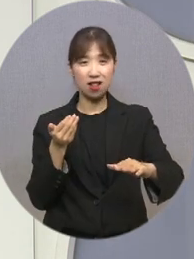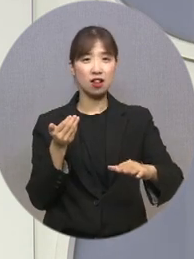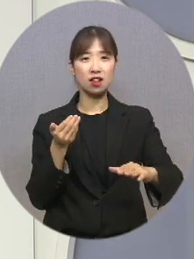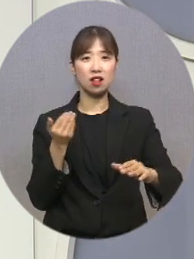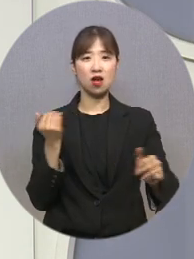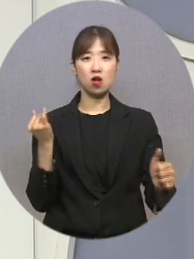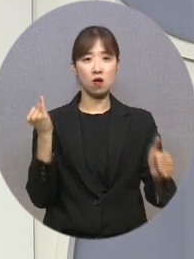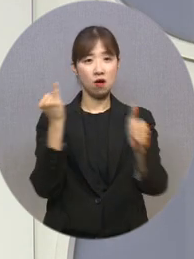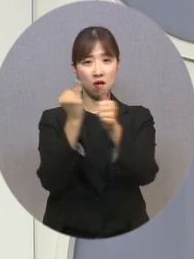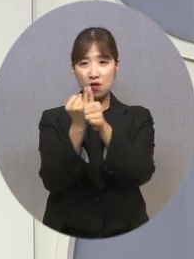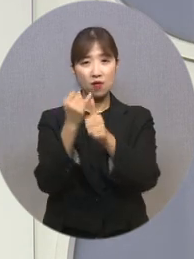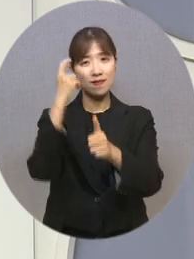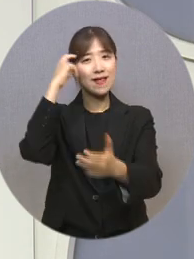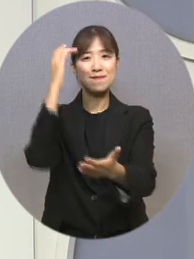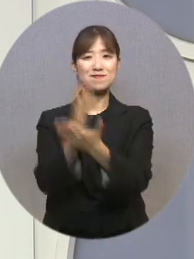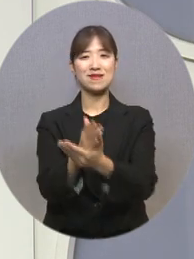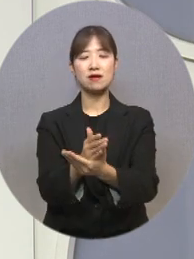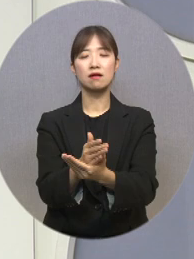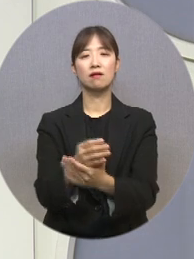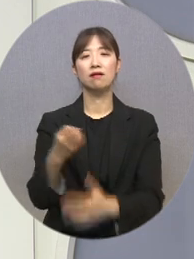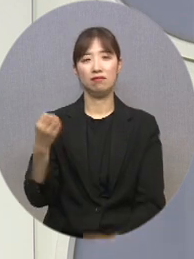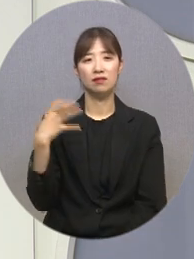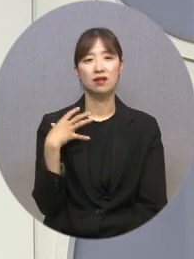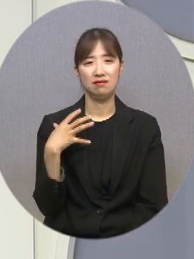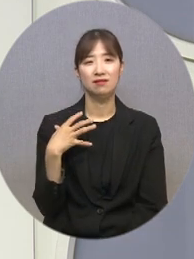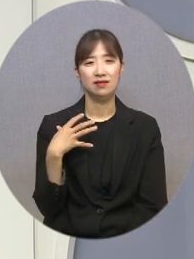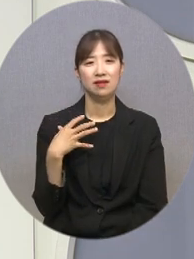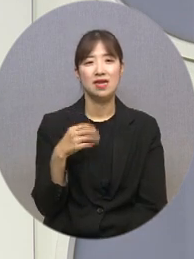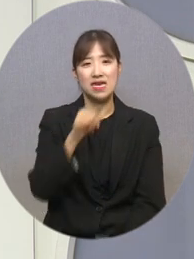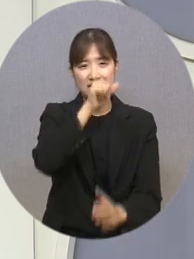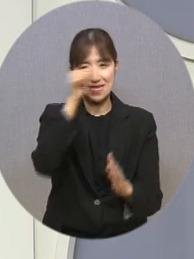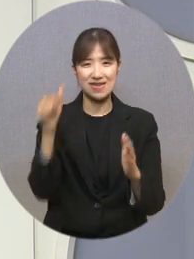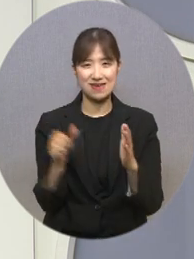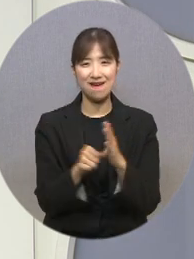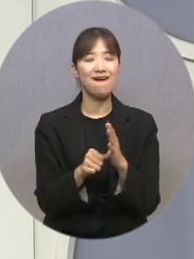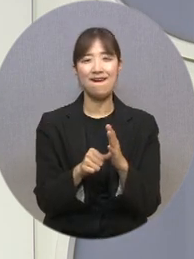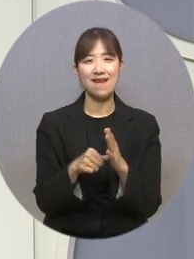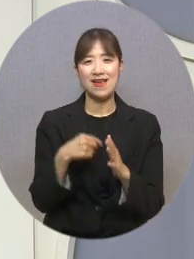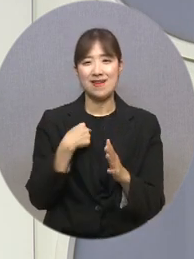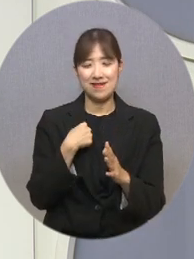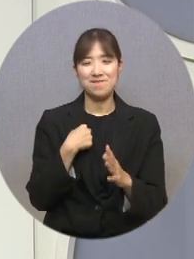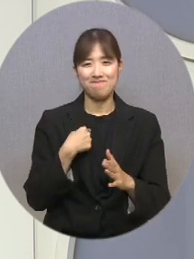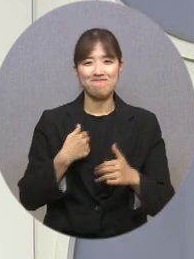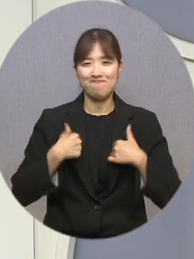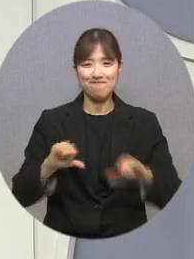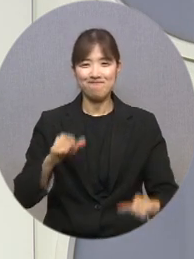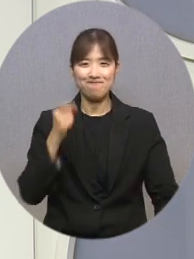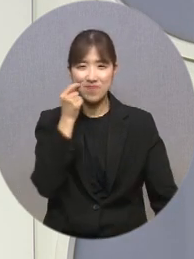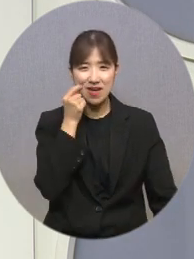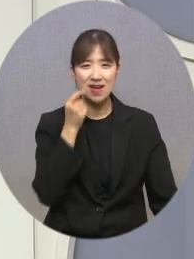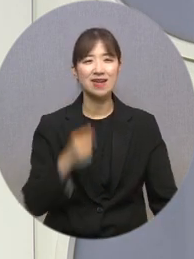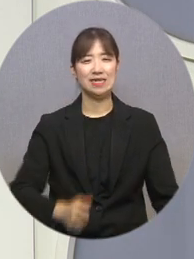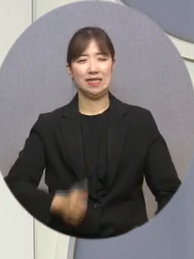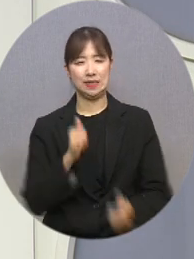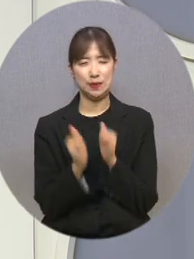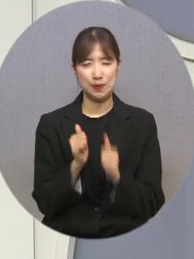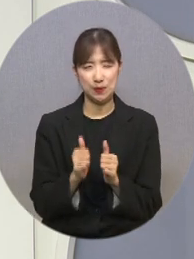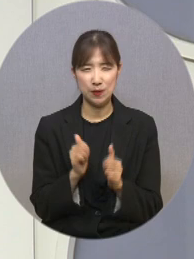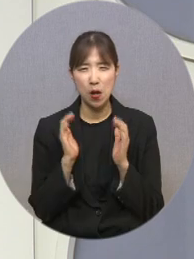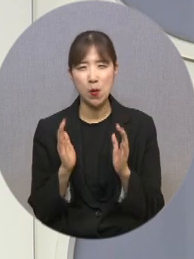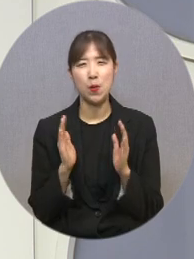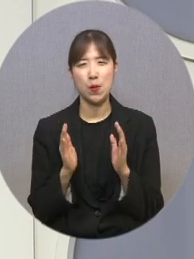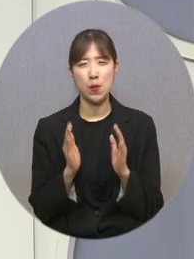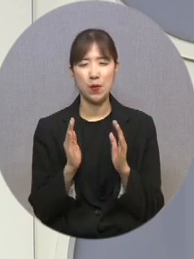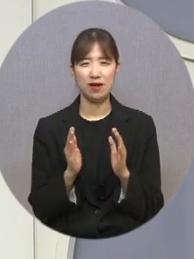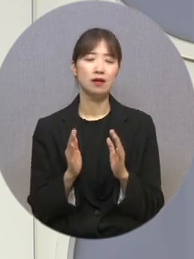대기 전까지는 너 장가갈 생각하지 마라. 그야말로 인생의 어떤 배수진을 치고 그냥 이렇게 해야 될 상황이었습니다. 그래서